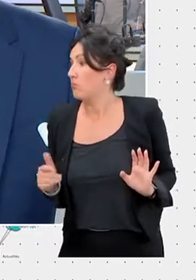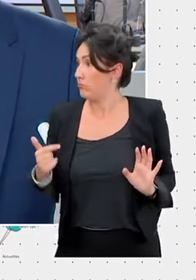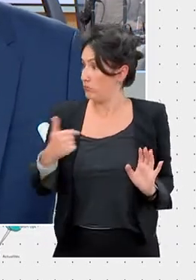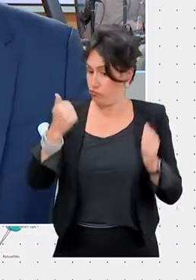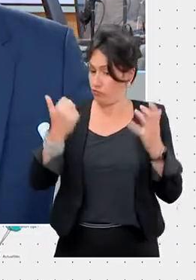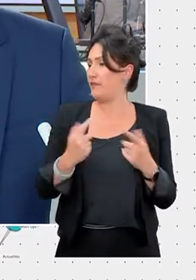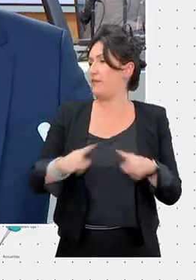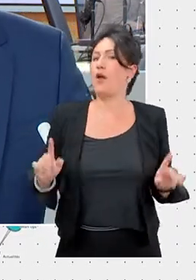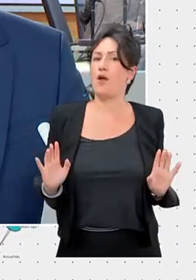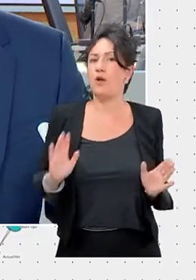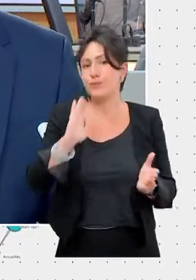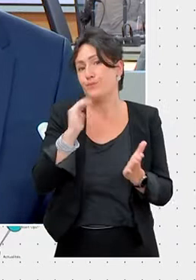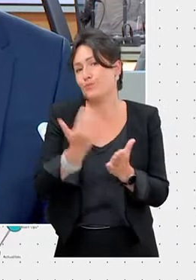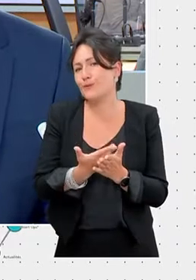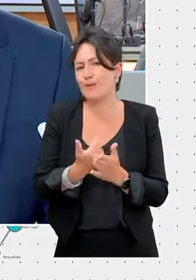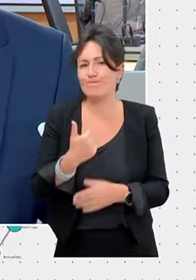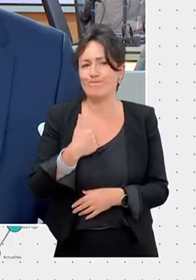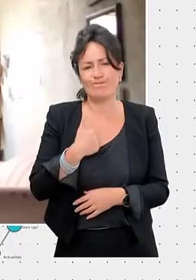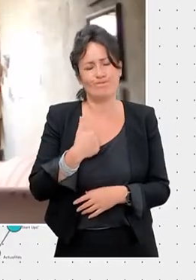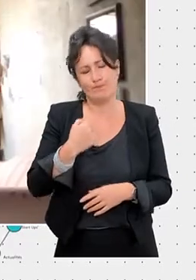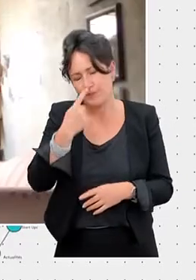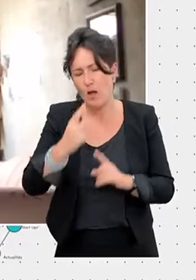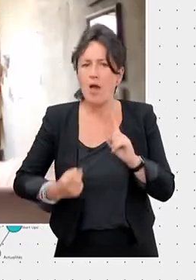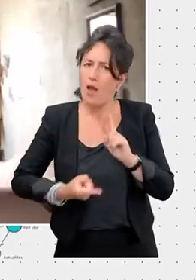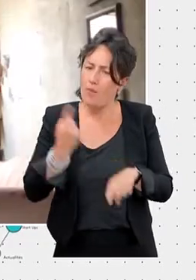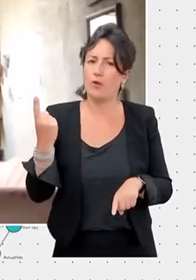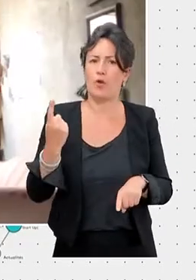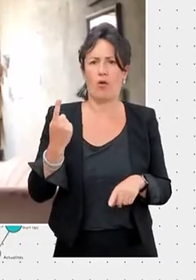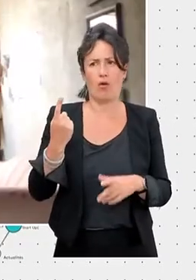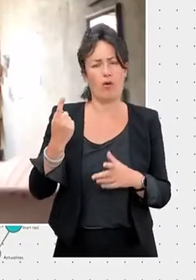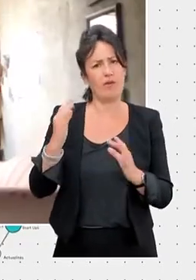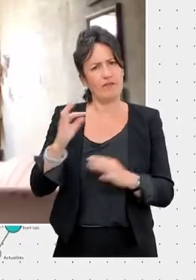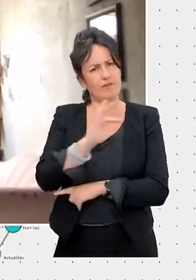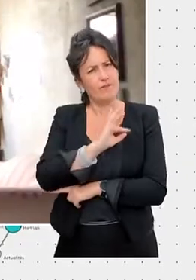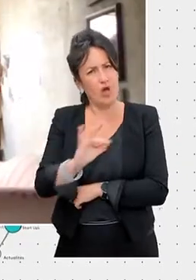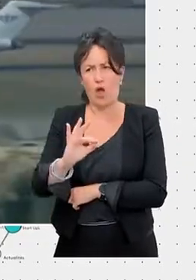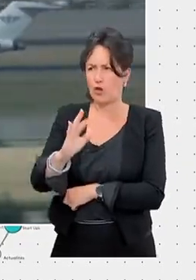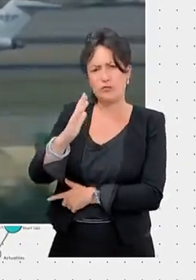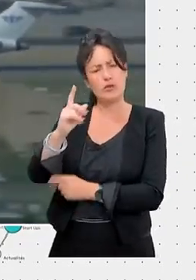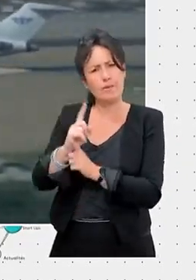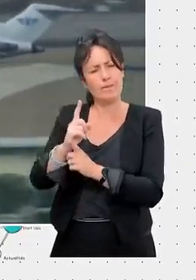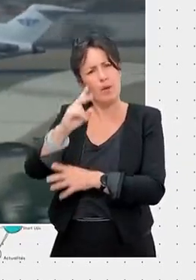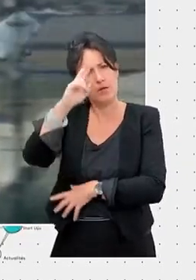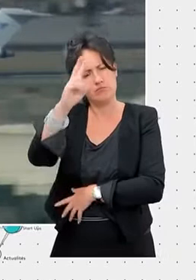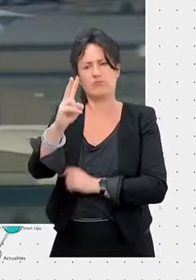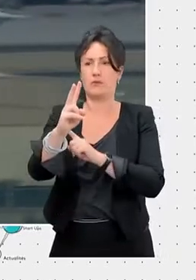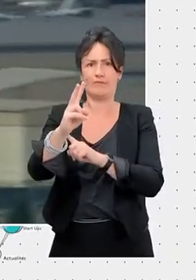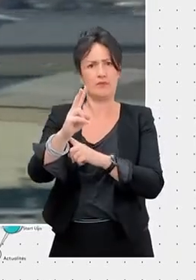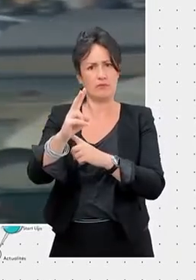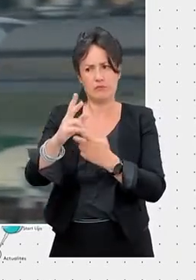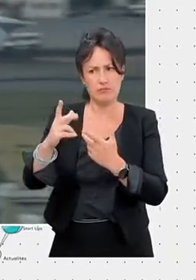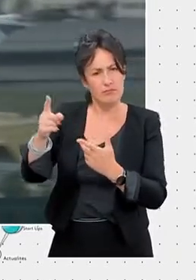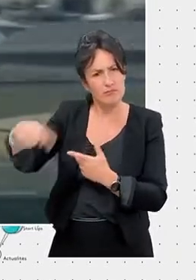nous. Donc, c'est la raison pour laquelle je pense que c'est très, très important pour l'honneur de la France et pour la survie de ces personnes qu'on fasse un